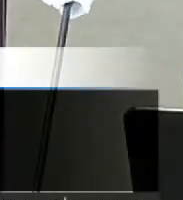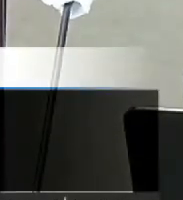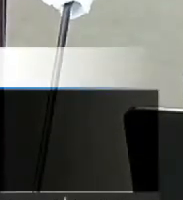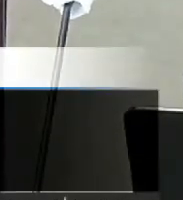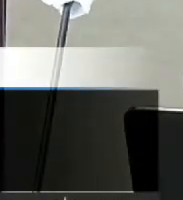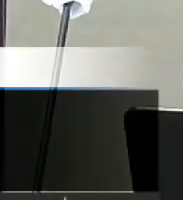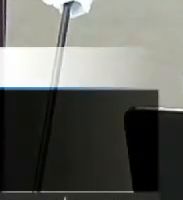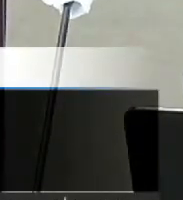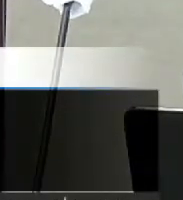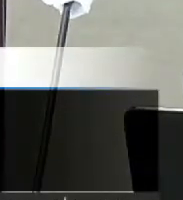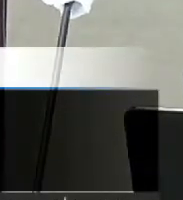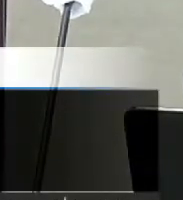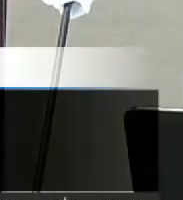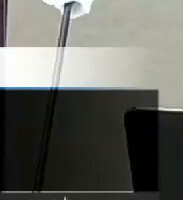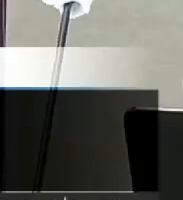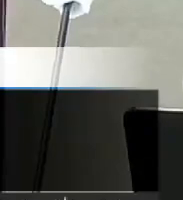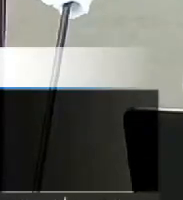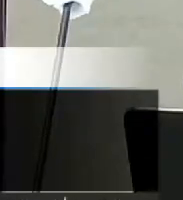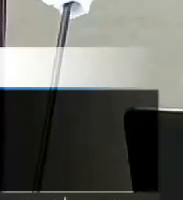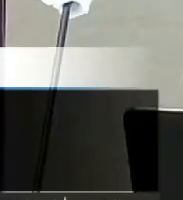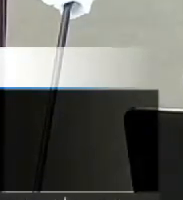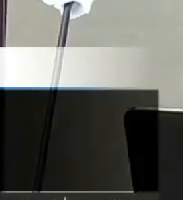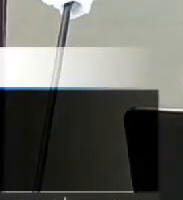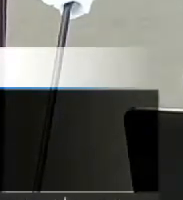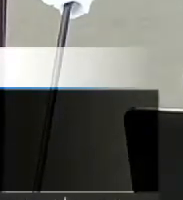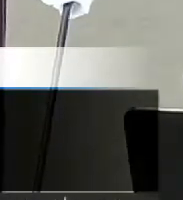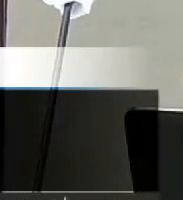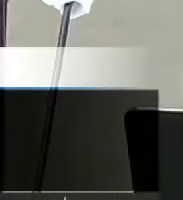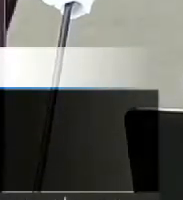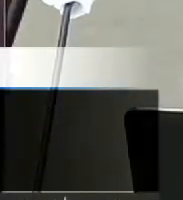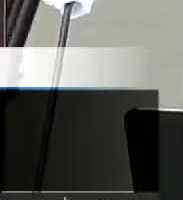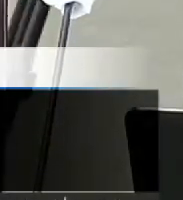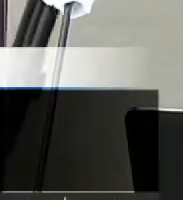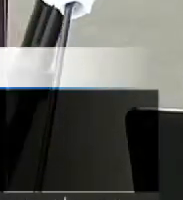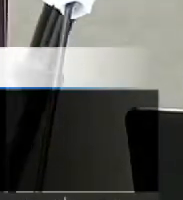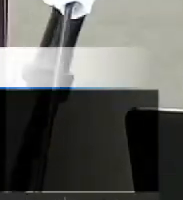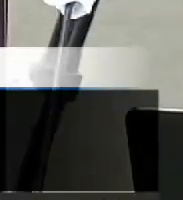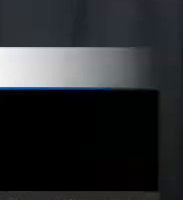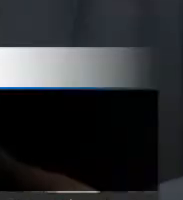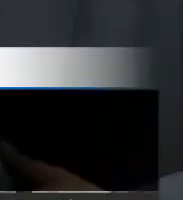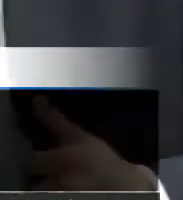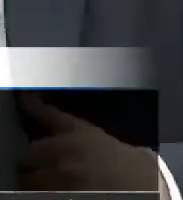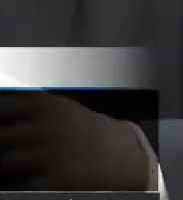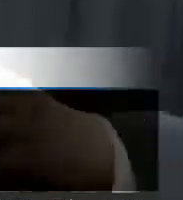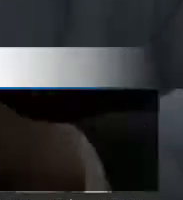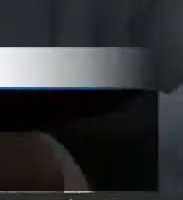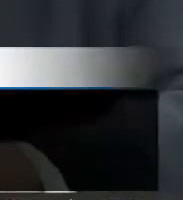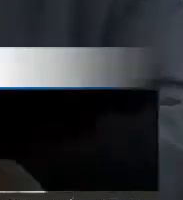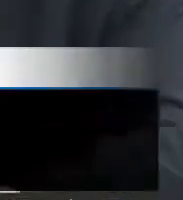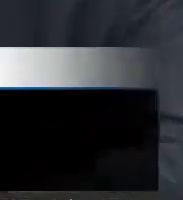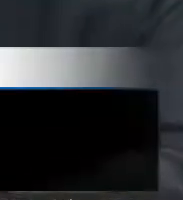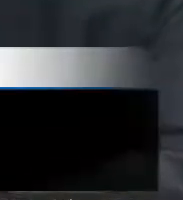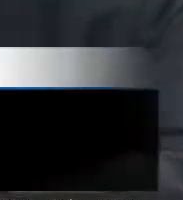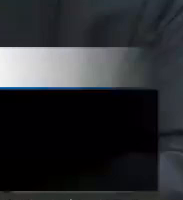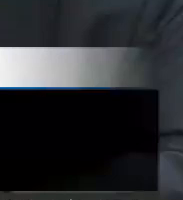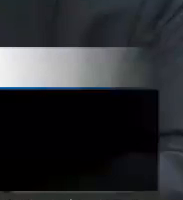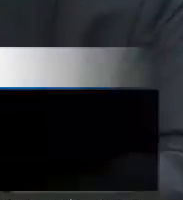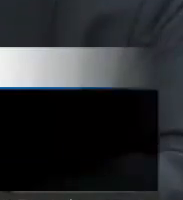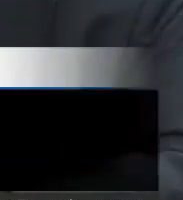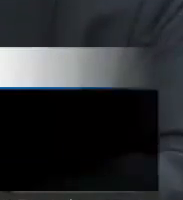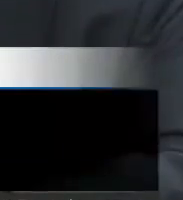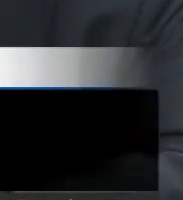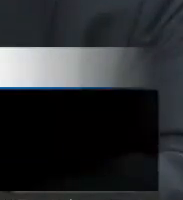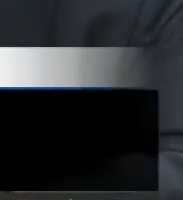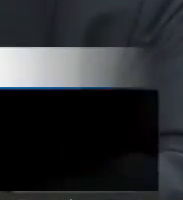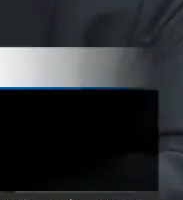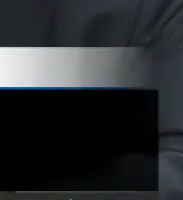재산 형성 과정에 대해서 어떤 뭐 질문을 하시거나 그런 적 없습니까? 저 하고요. 네. 저는 뭐 재산이